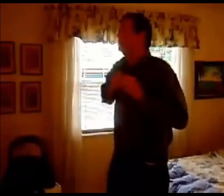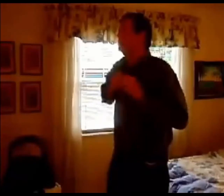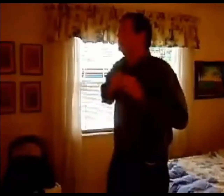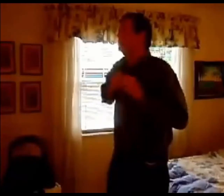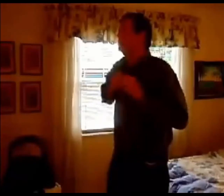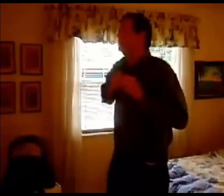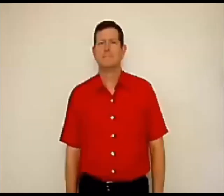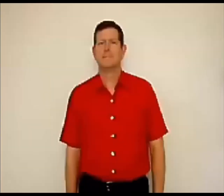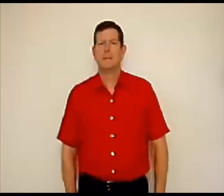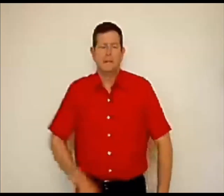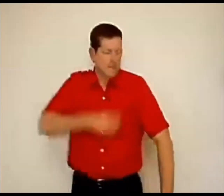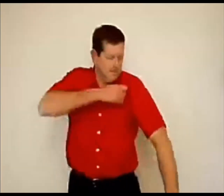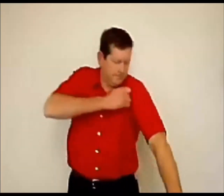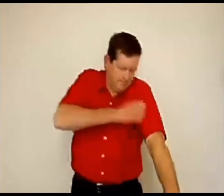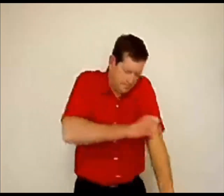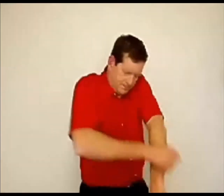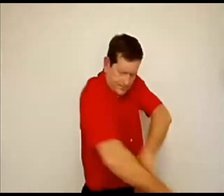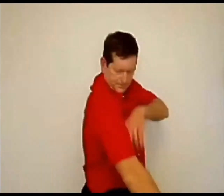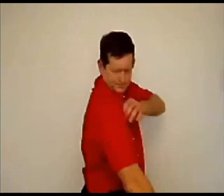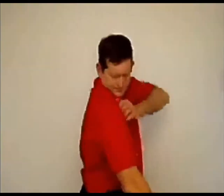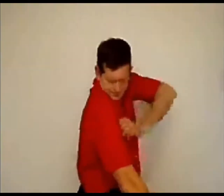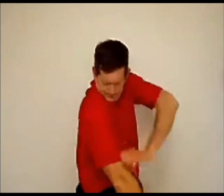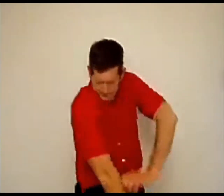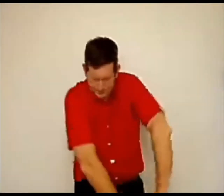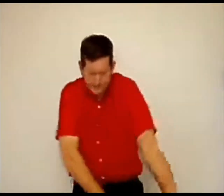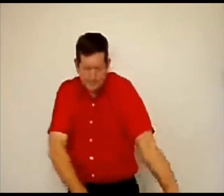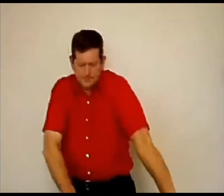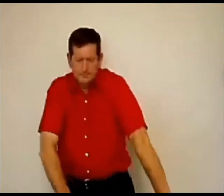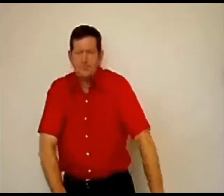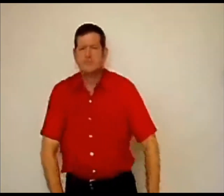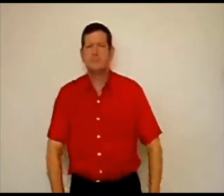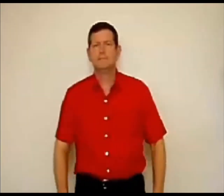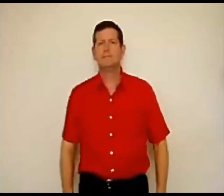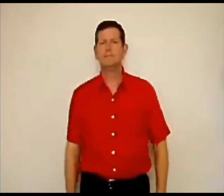déshabille. Se déshabiller.